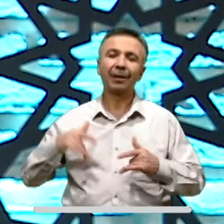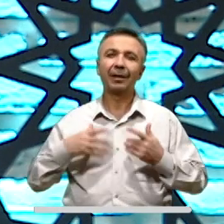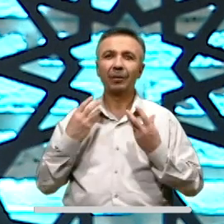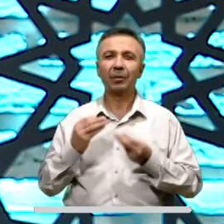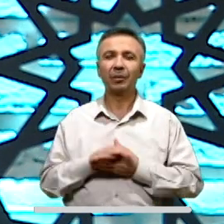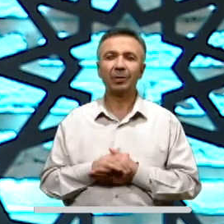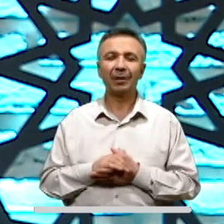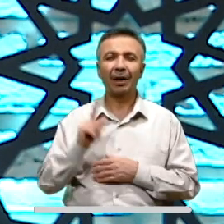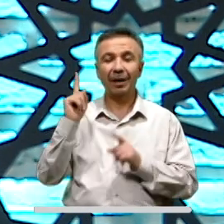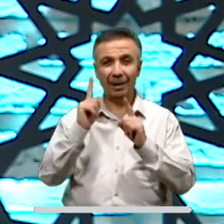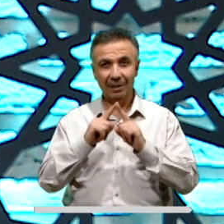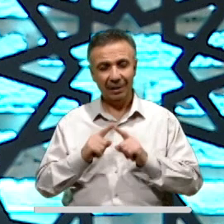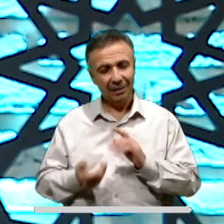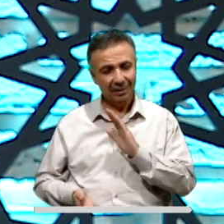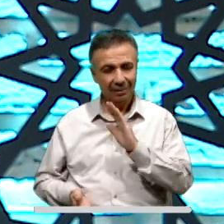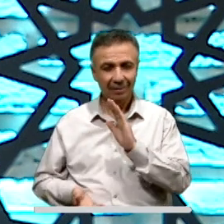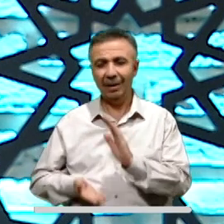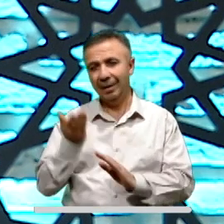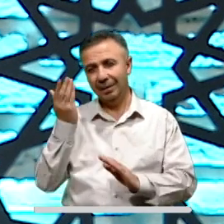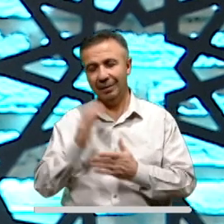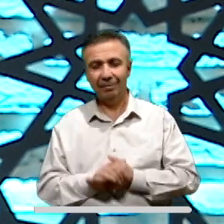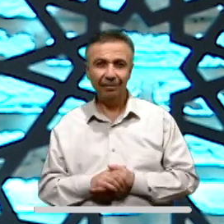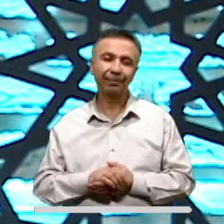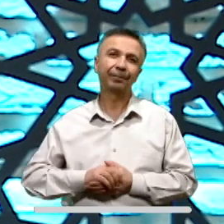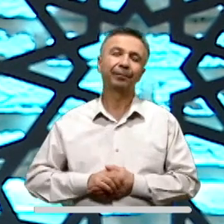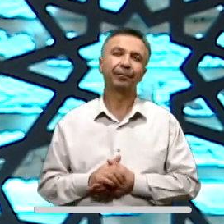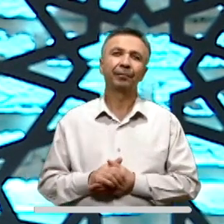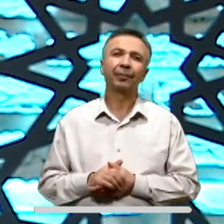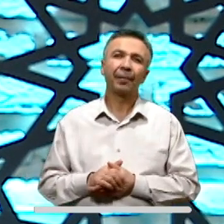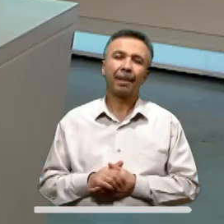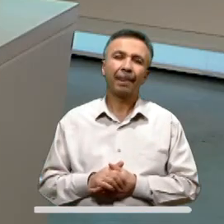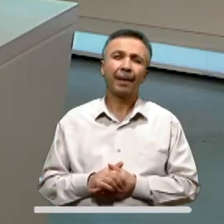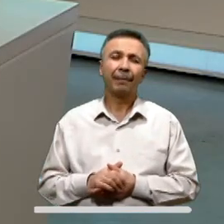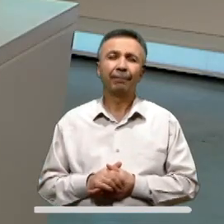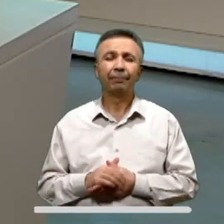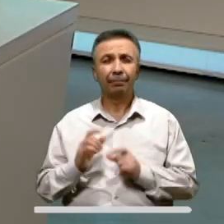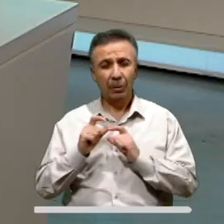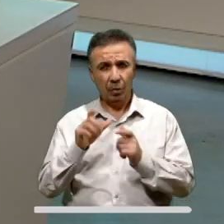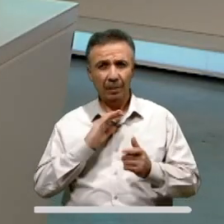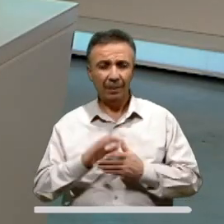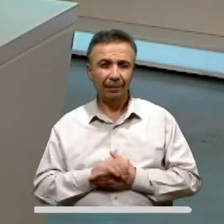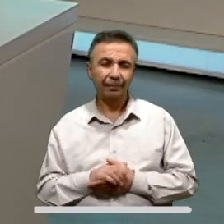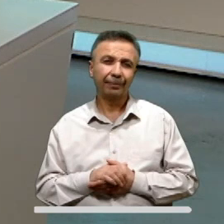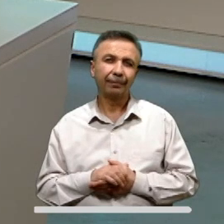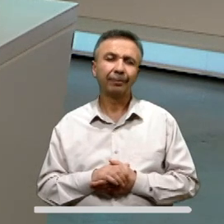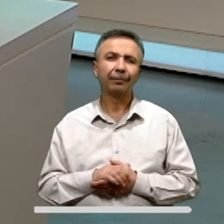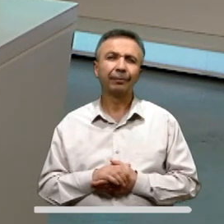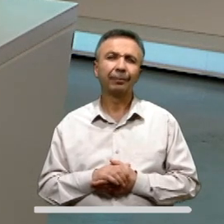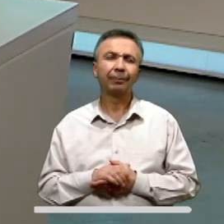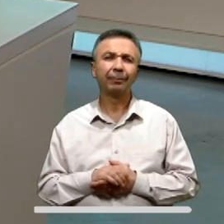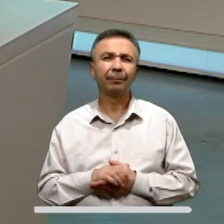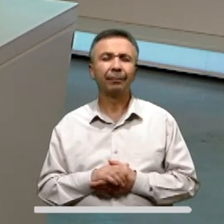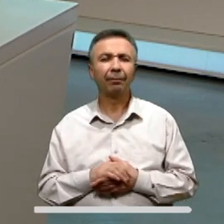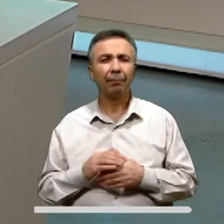Allah sayılarınızı artırsın inşallah. Allah sizden de razı olsun. Teşekkür ederiz. Bir sorum var hocam benim buyurun, size. Buyurun. Ben